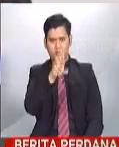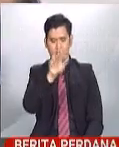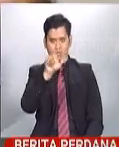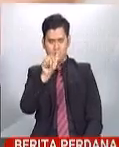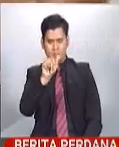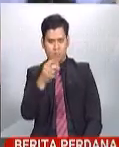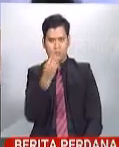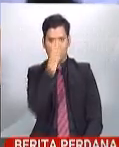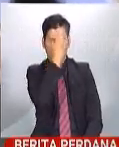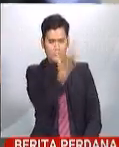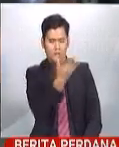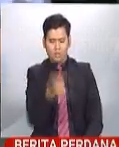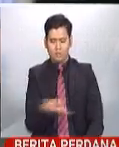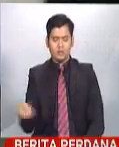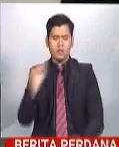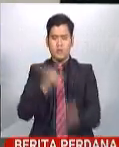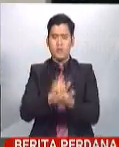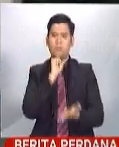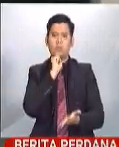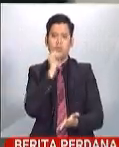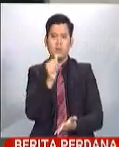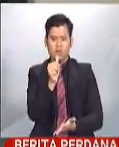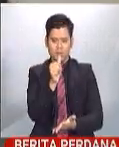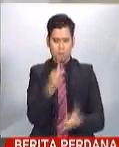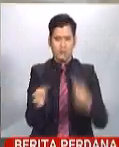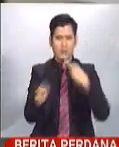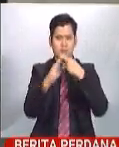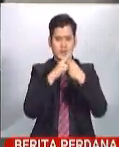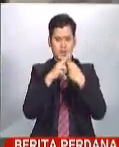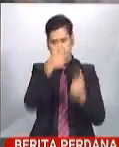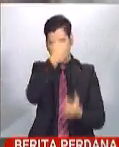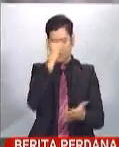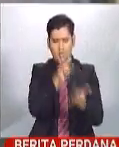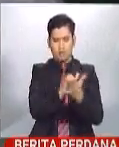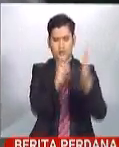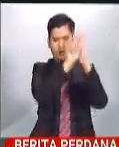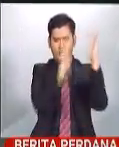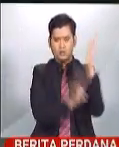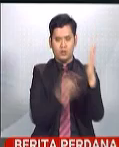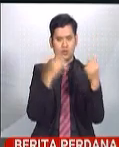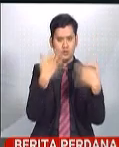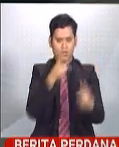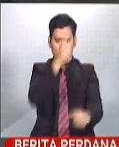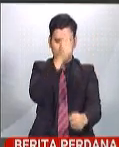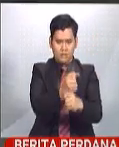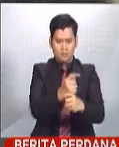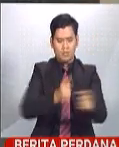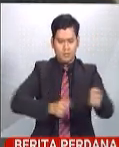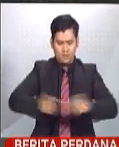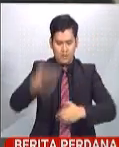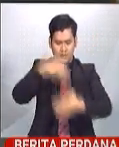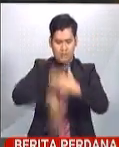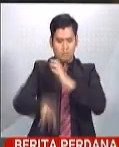harta bukan sesuatu yang rahsia kerana kod etika itu terpakai kepada semua anggota pentadbiran